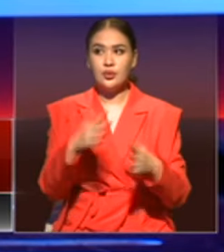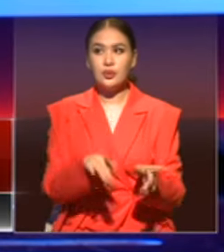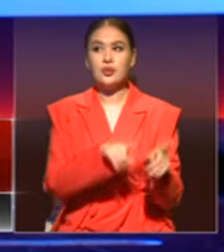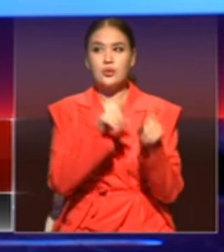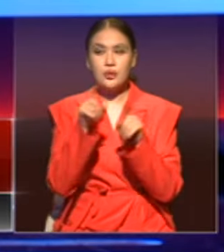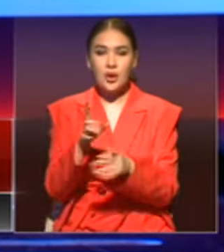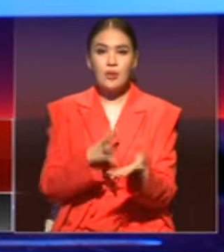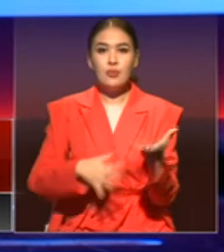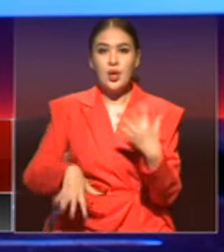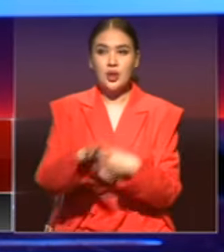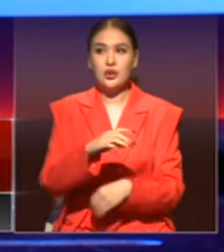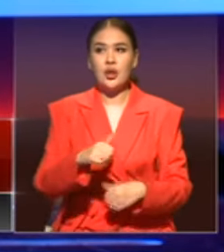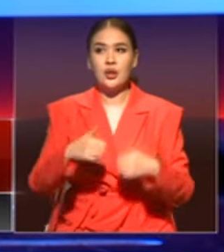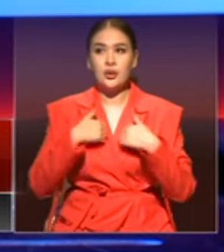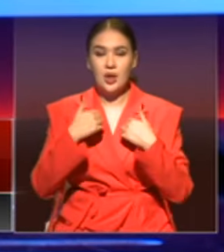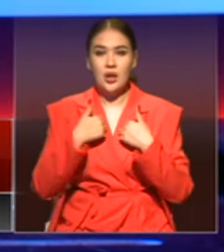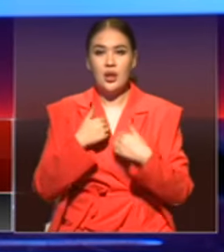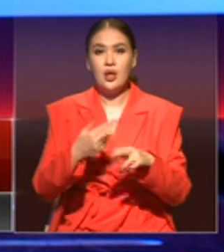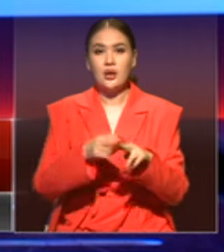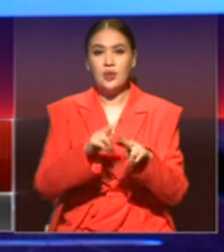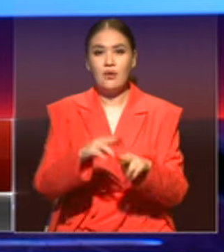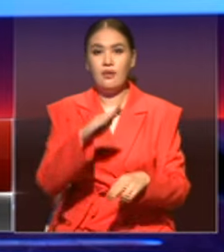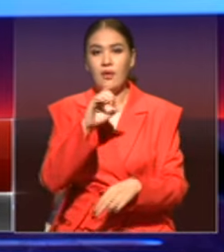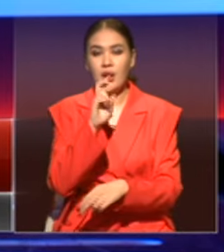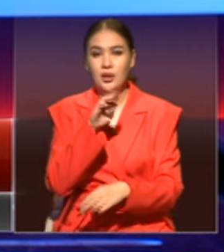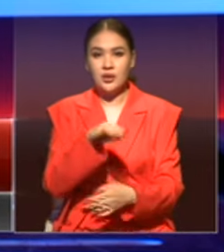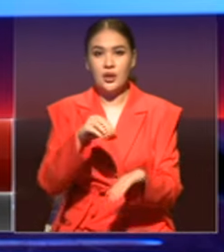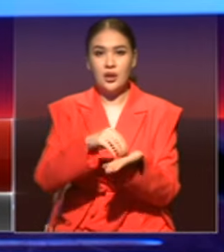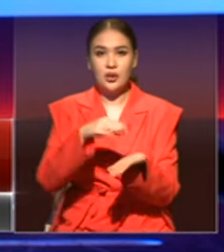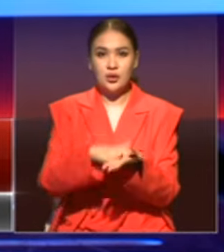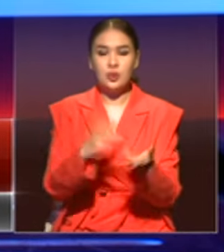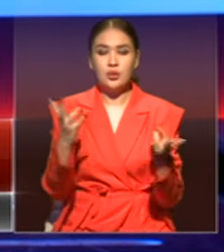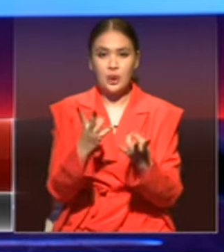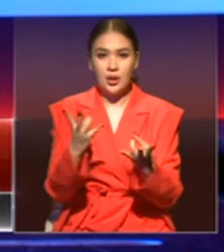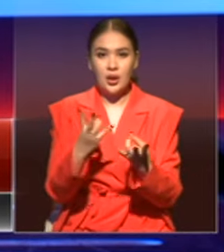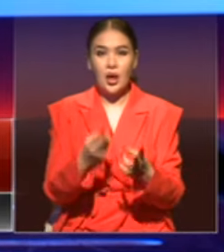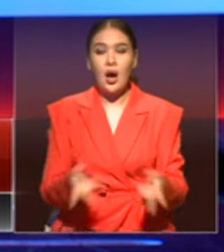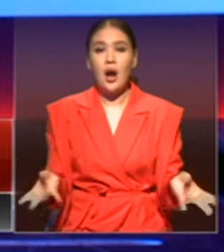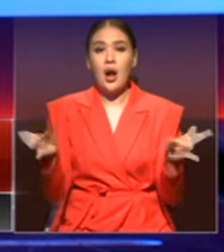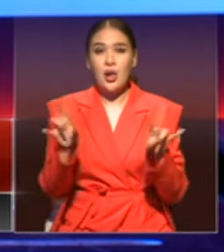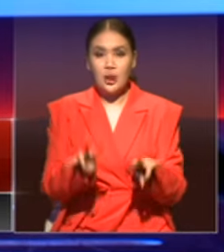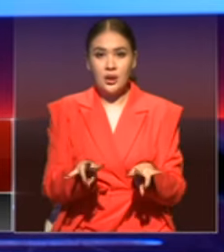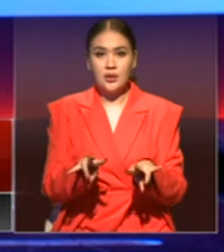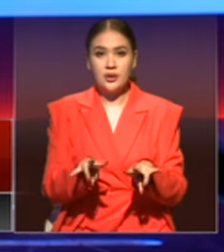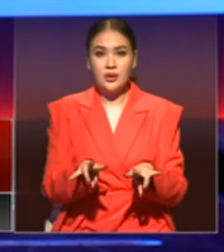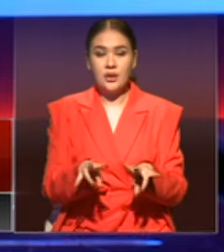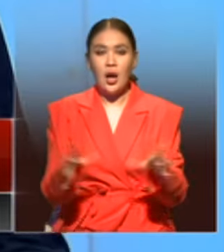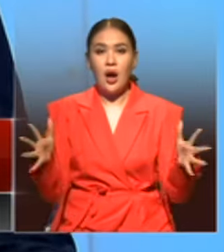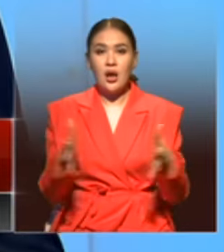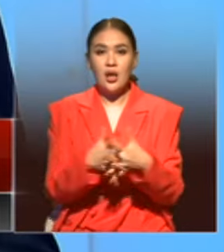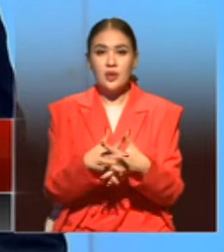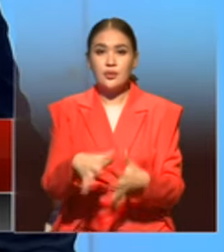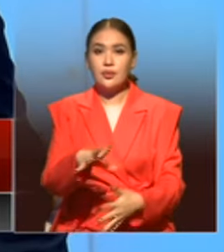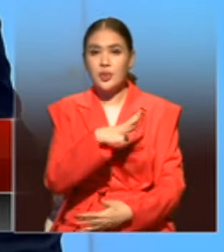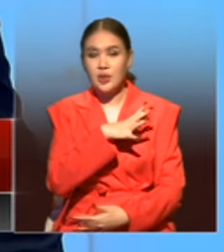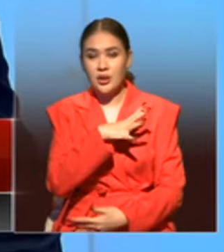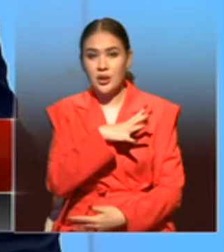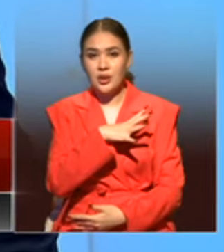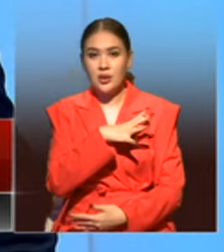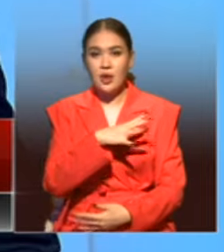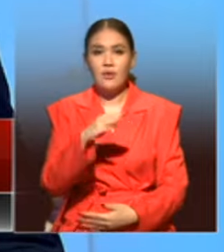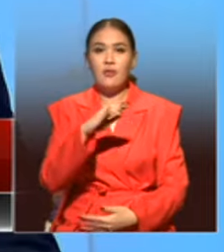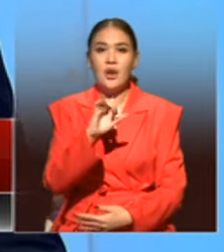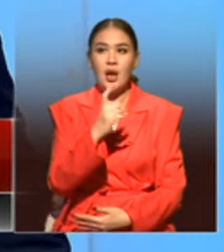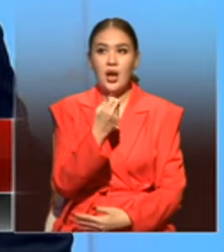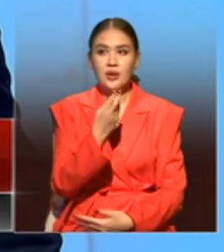Одан барынша максималды түрде қайталама фракциясы алыну керек. Және де қалған жағдай араласып кеткен болмаса жаңа неутилизируемый фракция